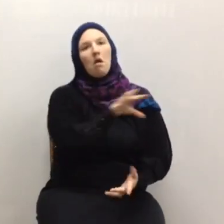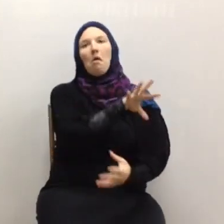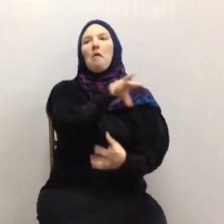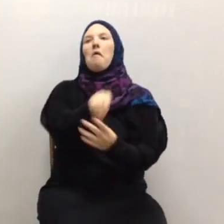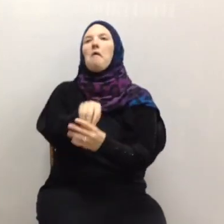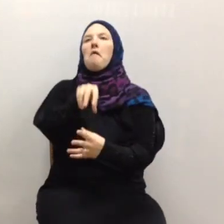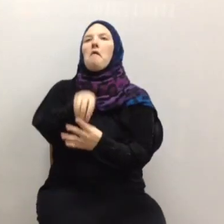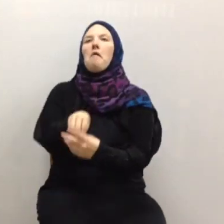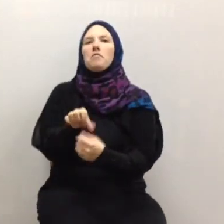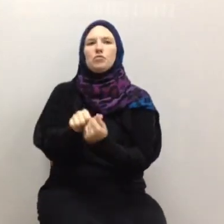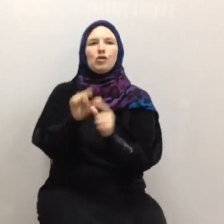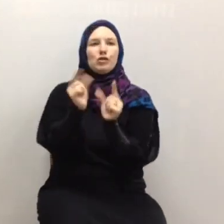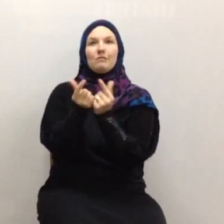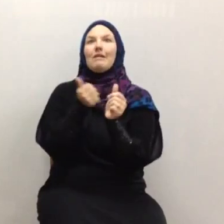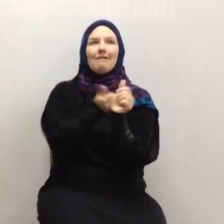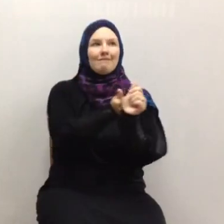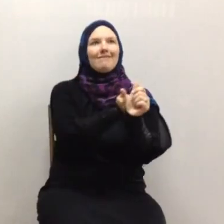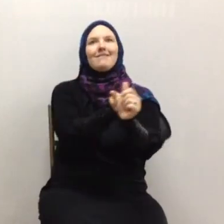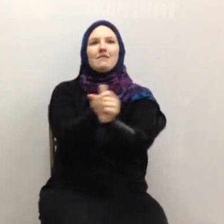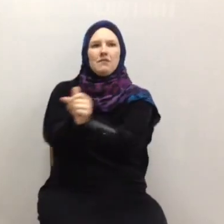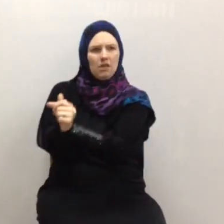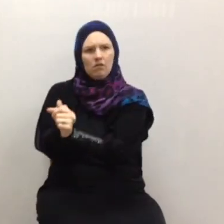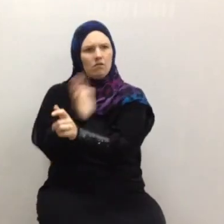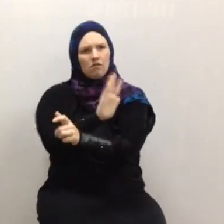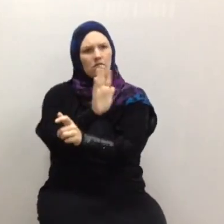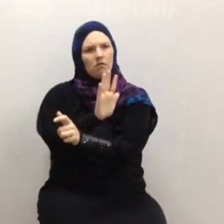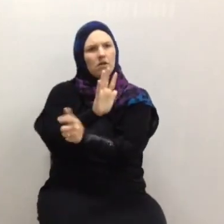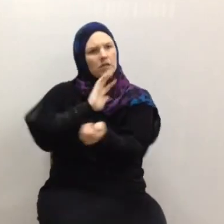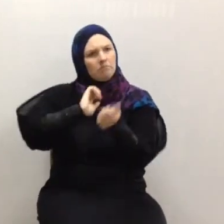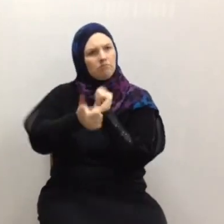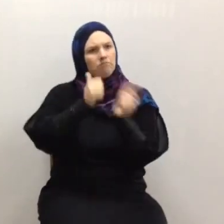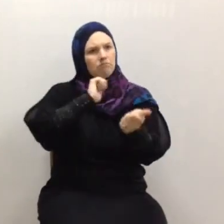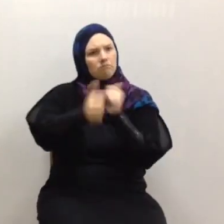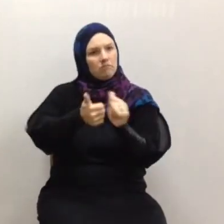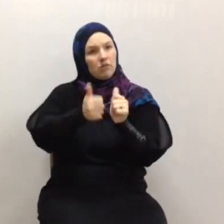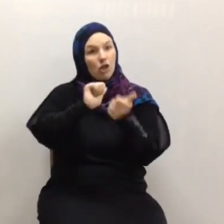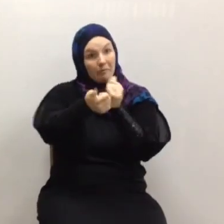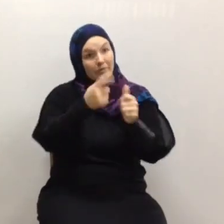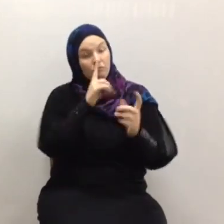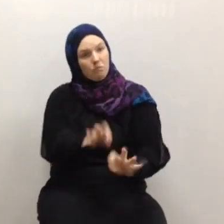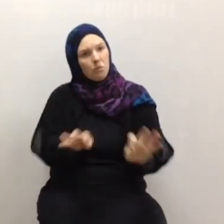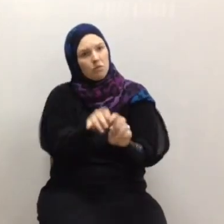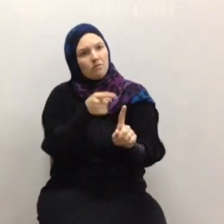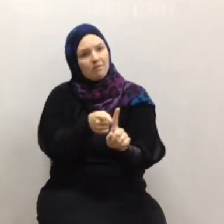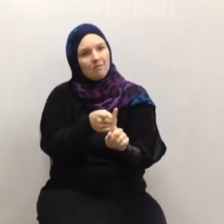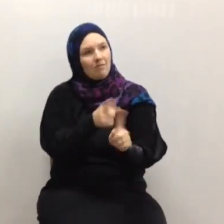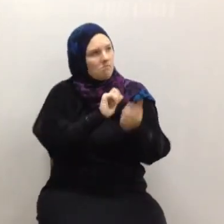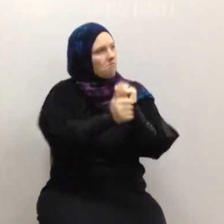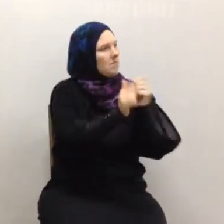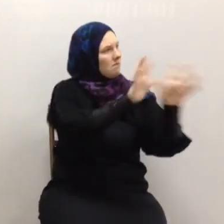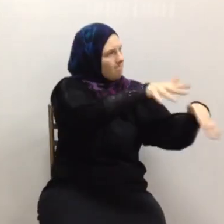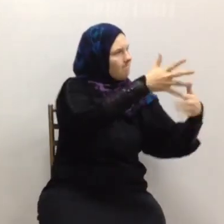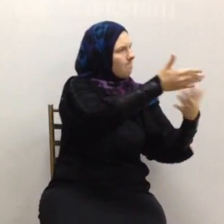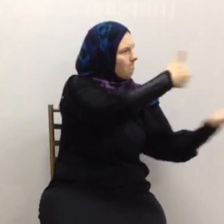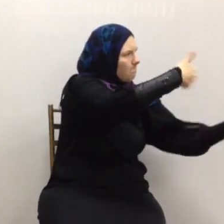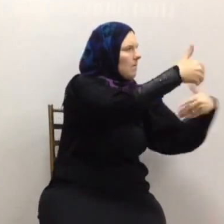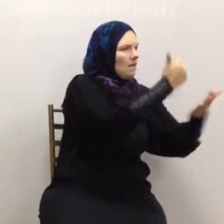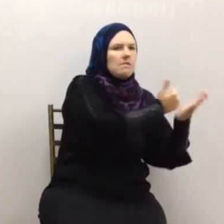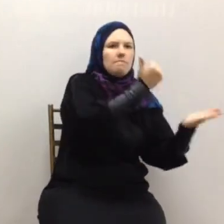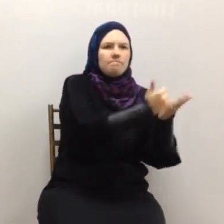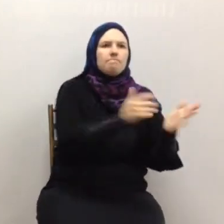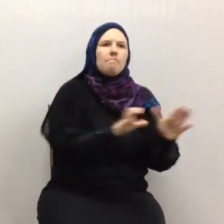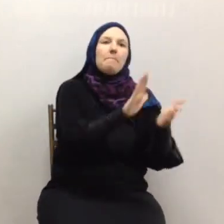Compete. This is where competition is. وَفِي ذَلِكَ فَلْيَتَنَافَسِ الْمُتَنَافِسُونَ. We